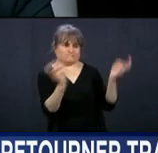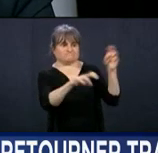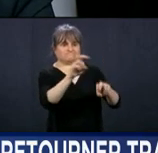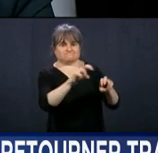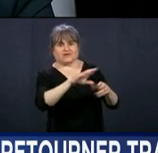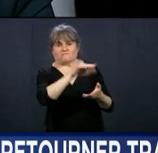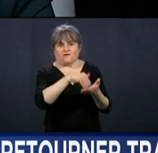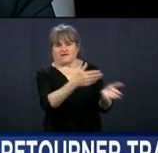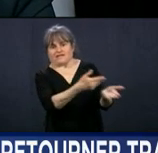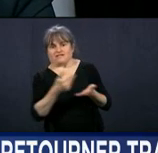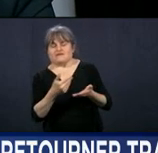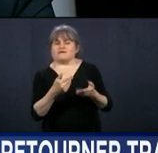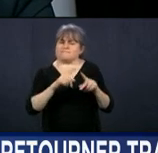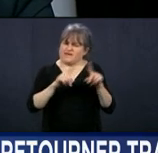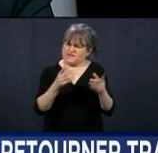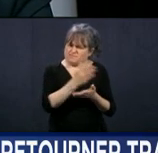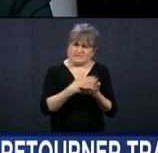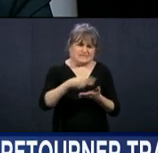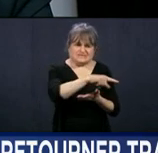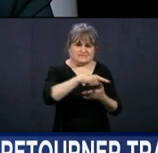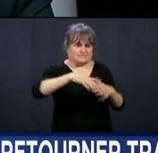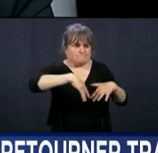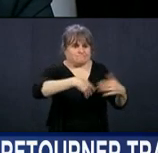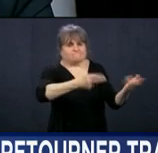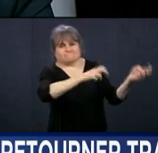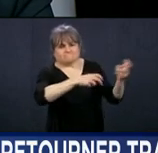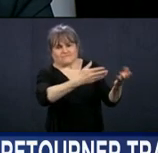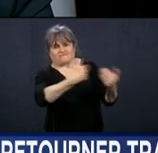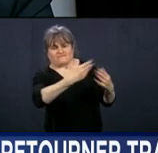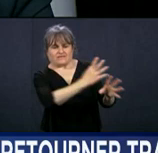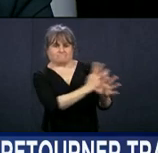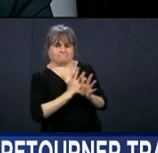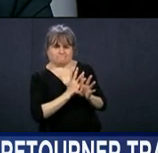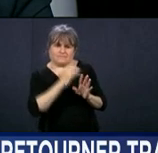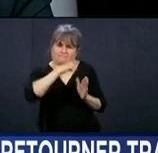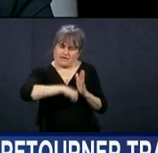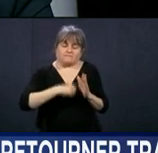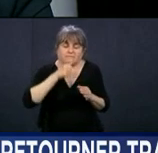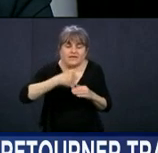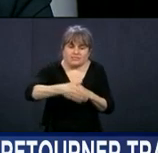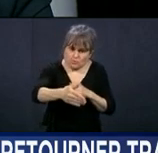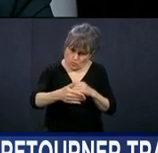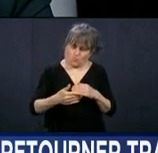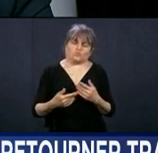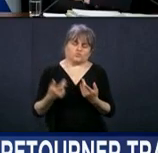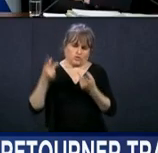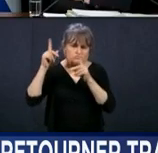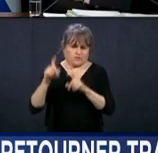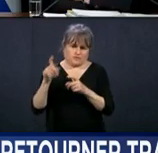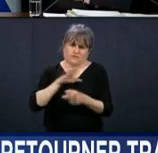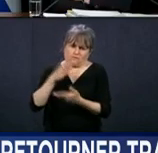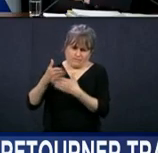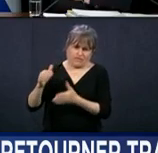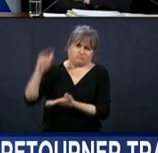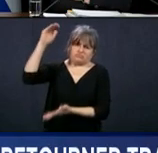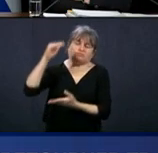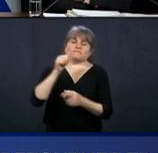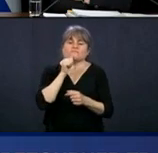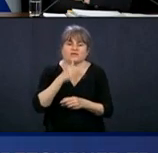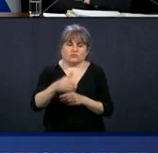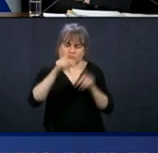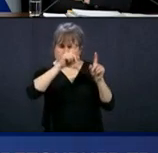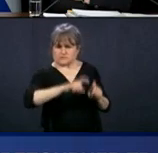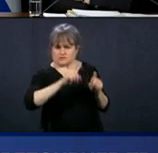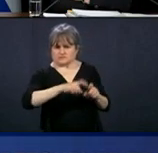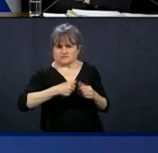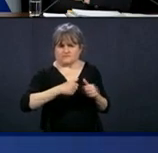qu'avec ça, on va être en mesure d'arriver à augmenter et à utiliser notre capacité maximale. En Ontario, lundi, ils ont